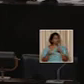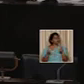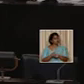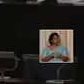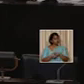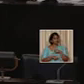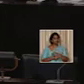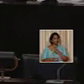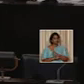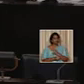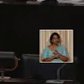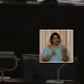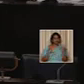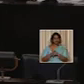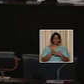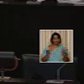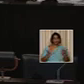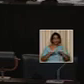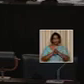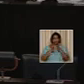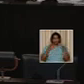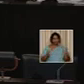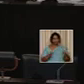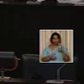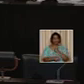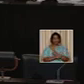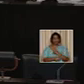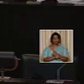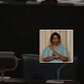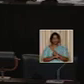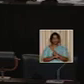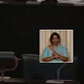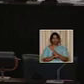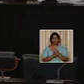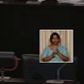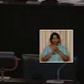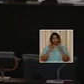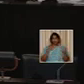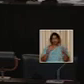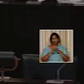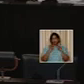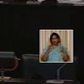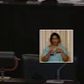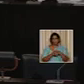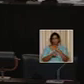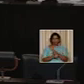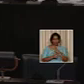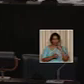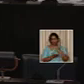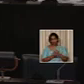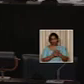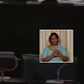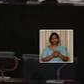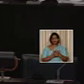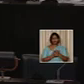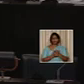सापेक्षव आचारू बंधवगत्ति ने देशन शाला पास गणलबुन इतने विशाल पीरने आचार उन्टत्न रिट